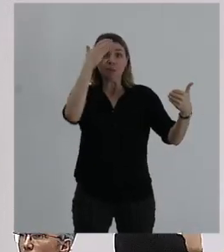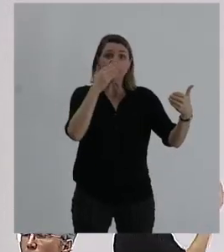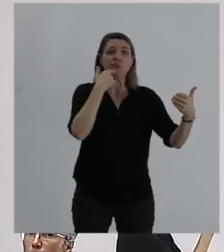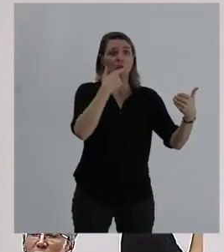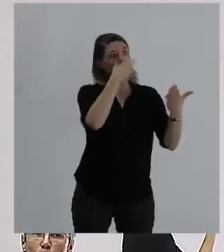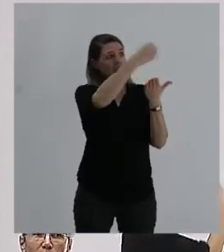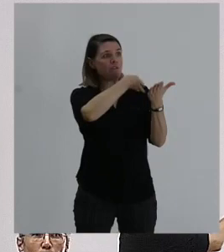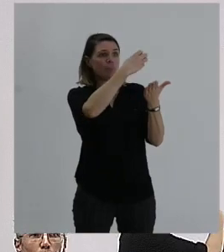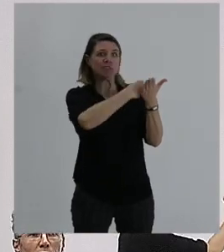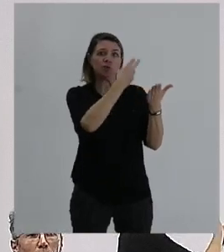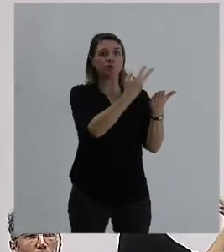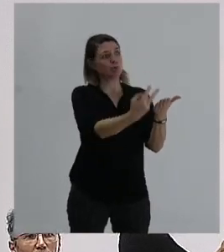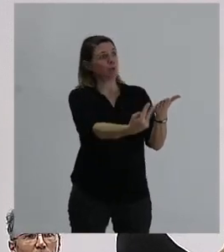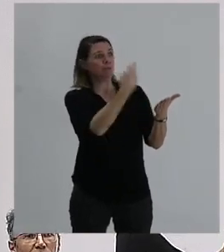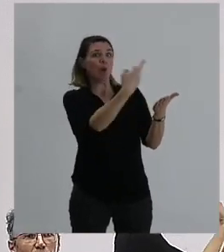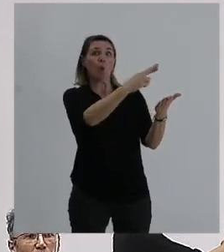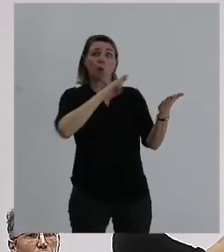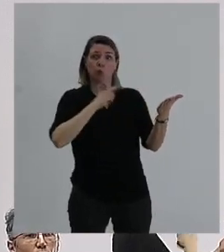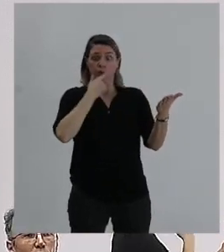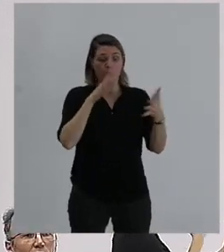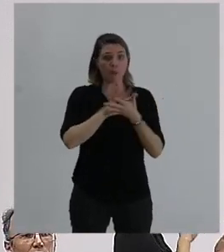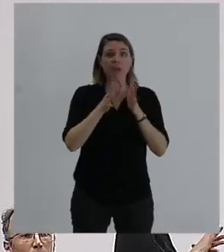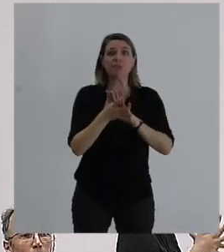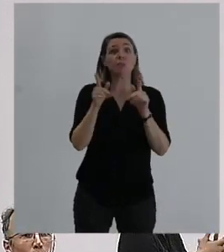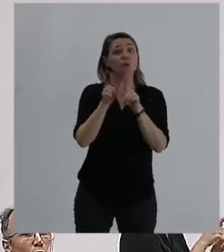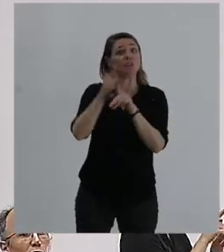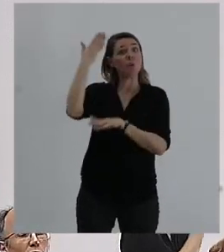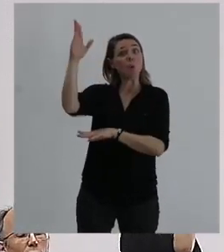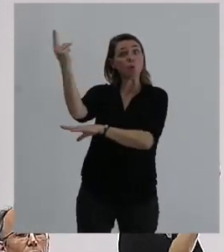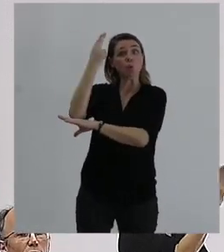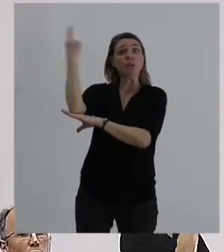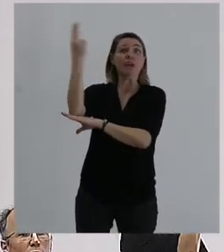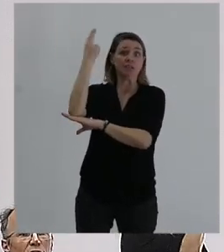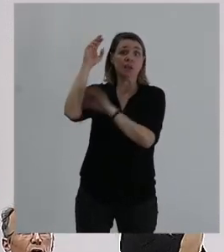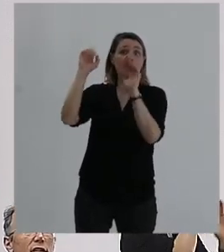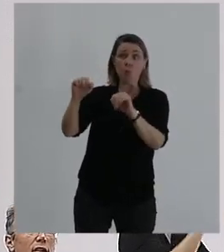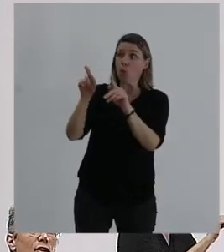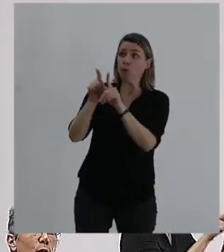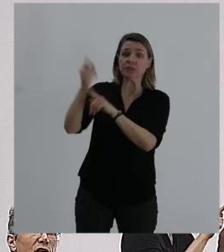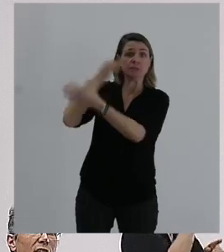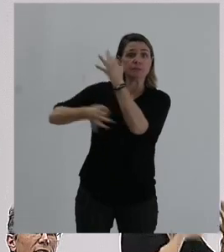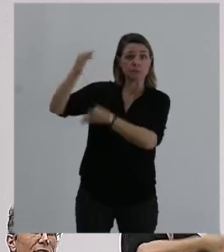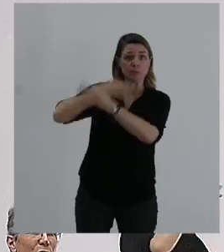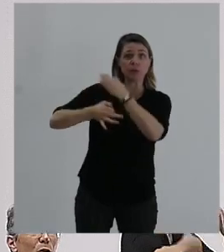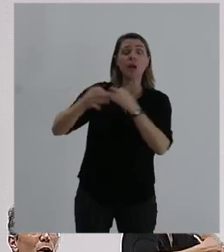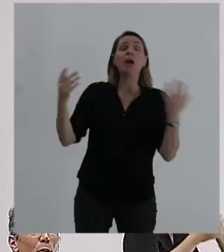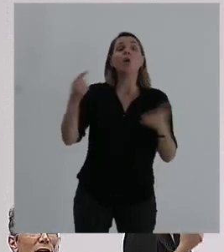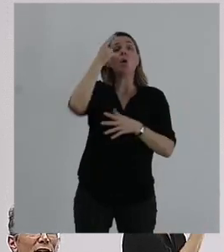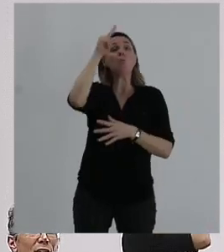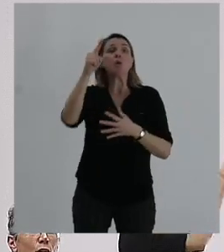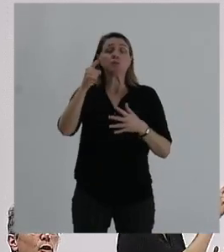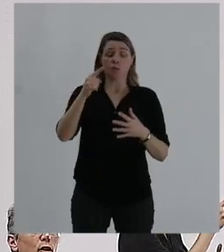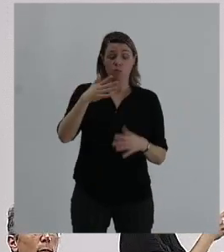propres pratiques, mais qui pourrait également mettre ce service à disposition d'autres universités. Donc en ce sens, bien sûr, si on s'interdit de penser la critique de nos